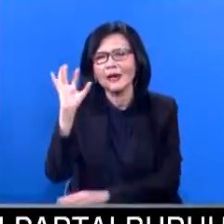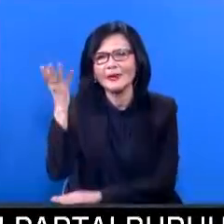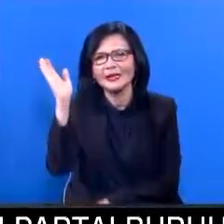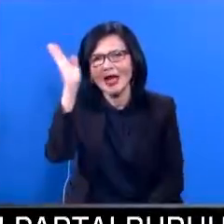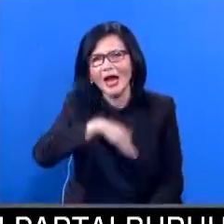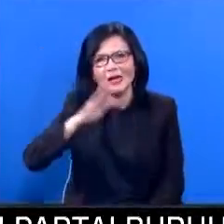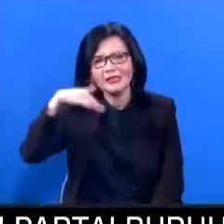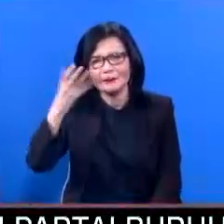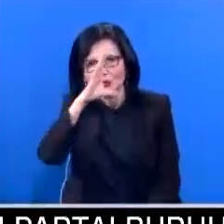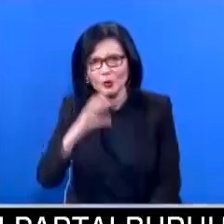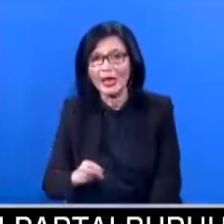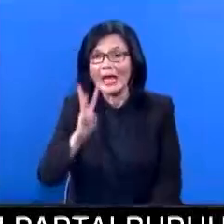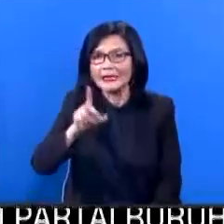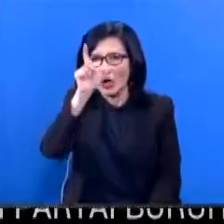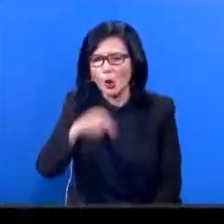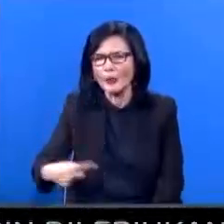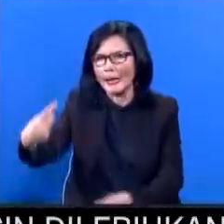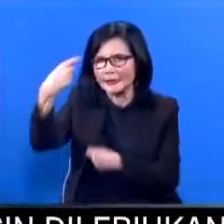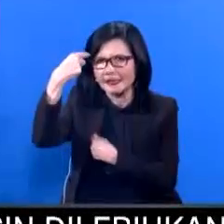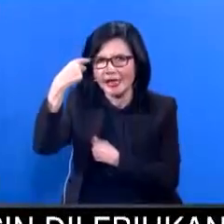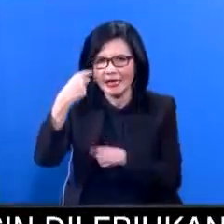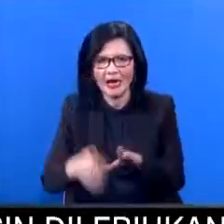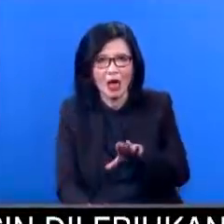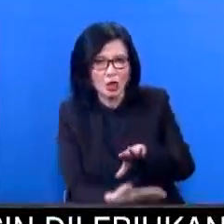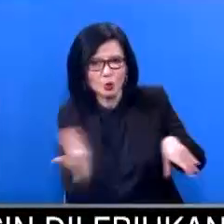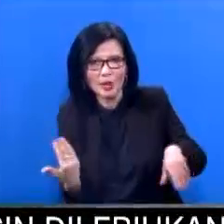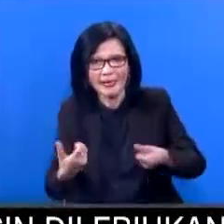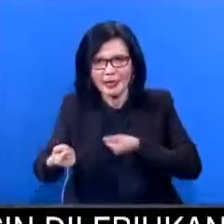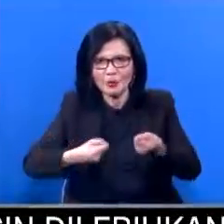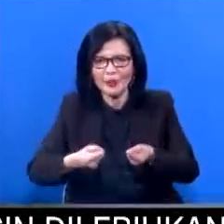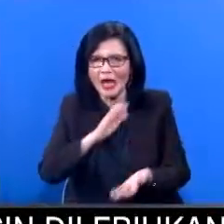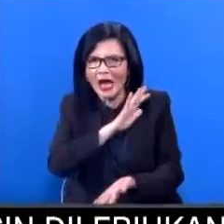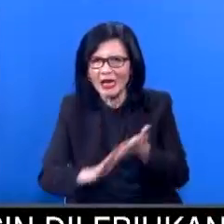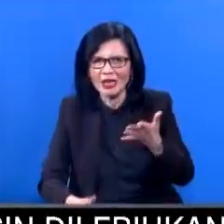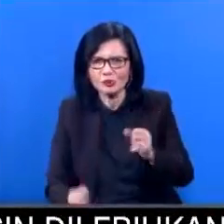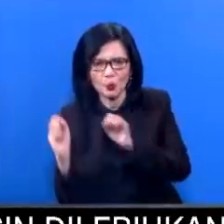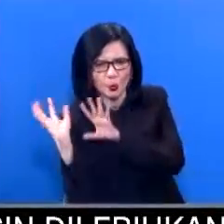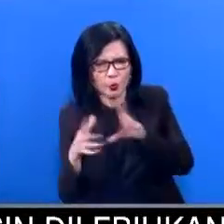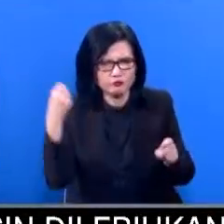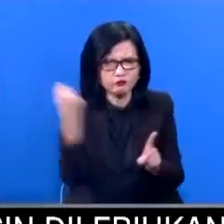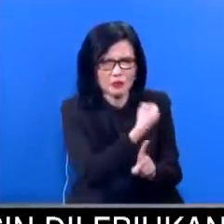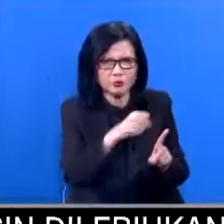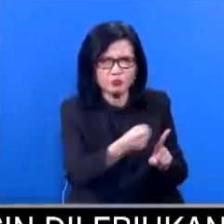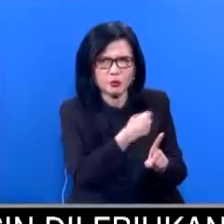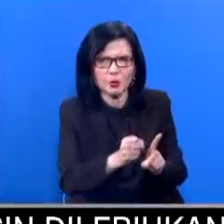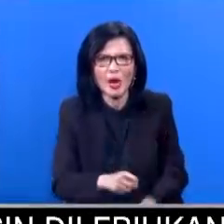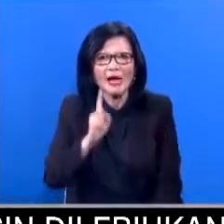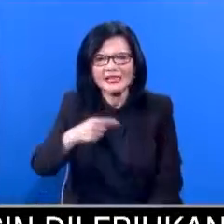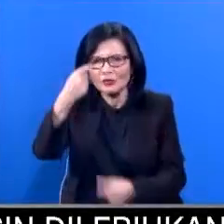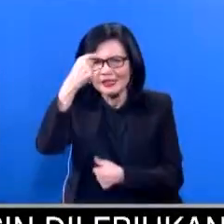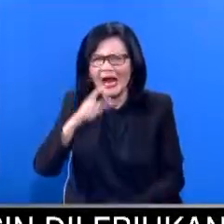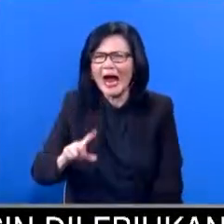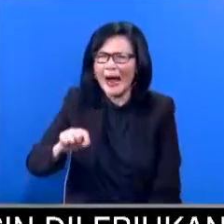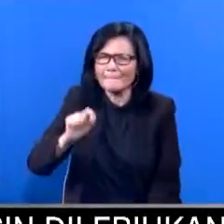sore. Tiga orang tersangka jambret dikeluarkan dari dalam mobil dan langsung dihakimi massa. Seorang tersangka nyaris